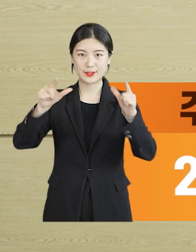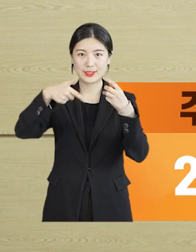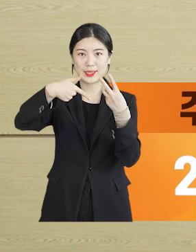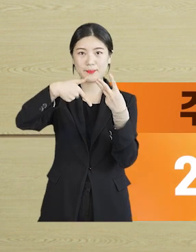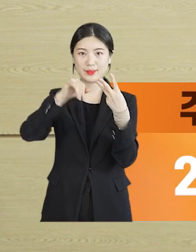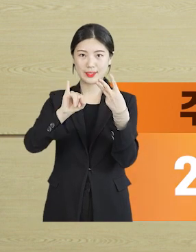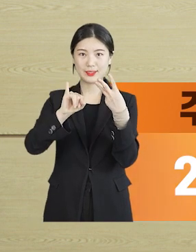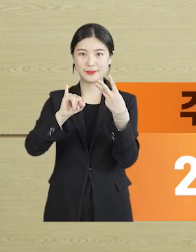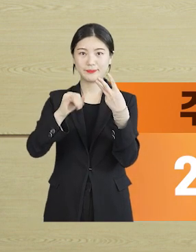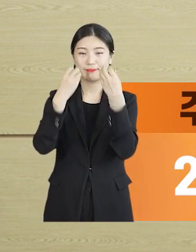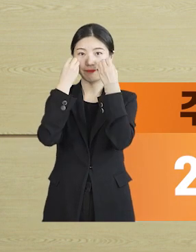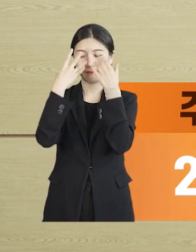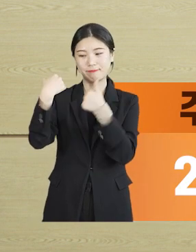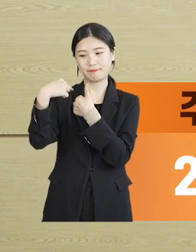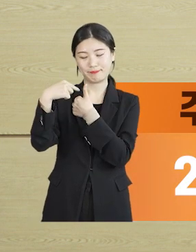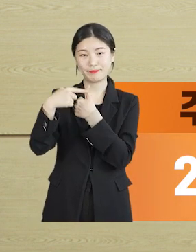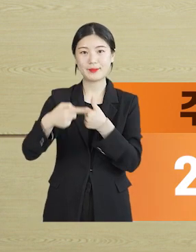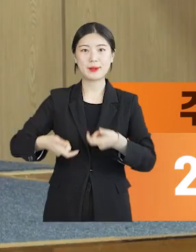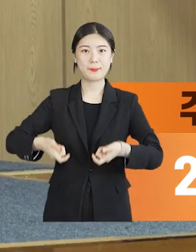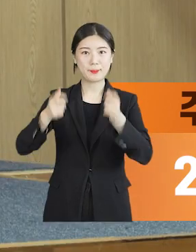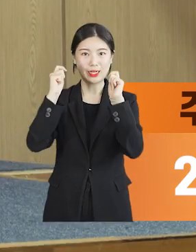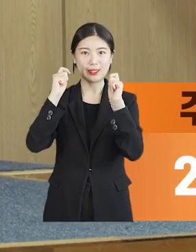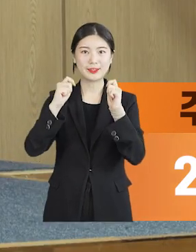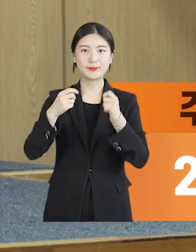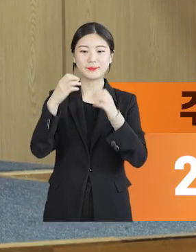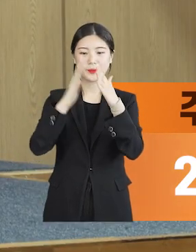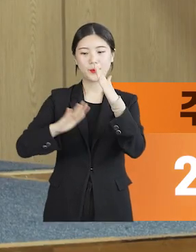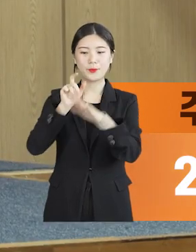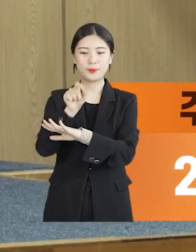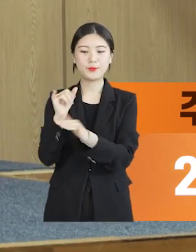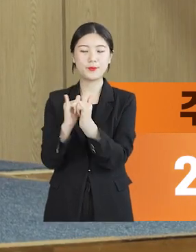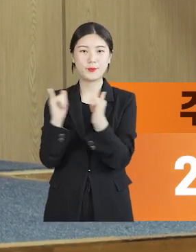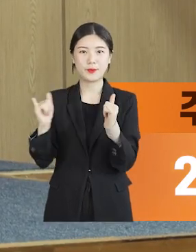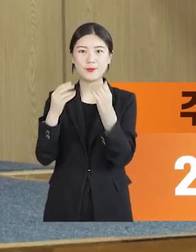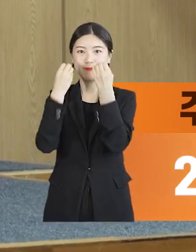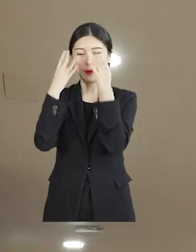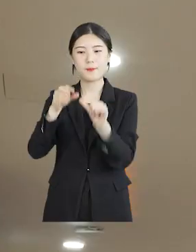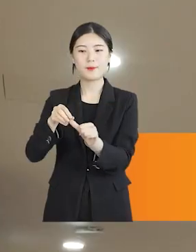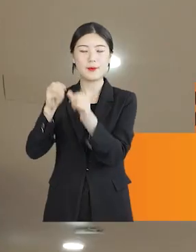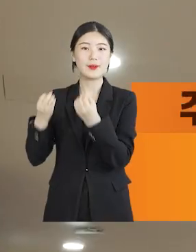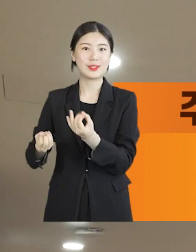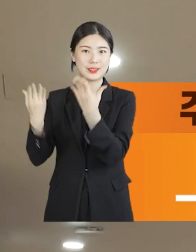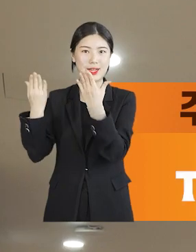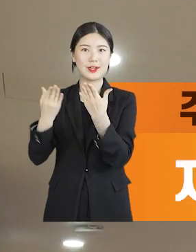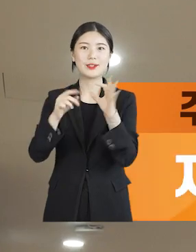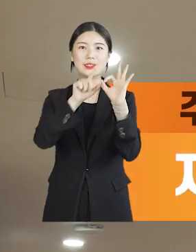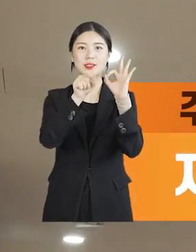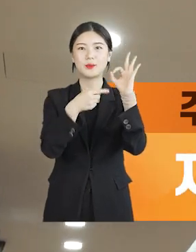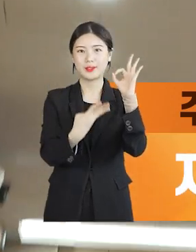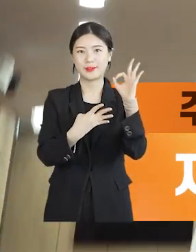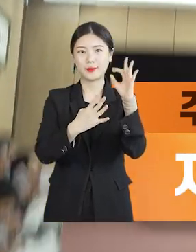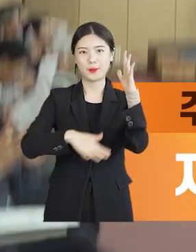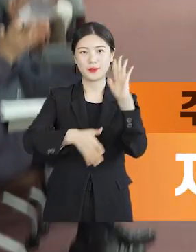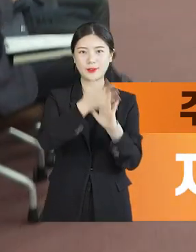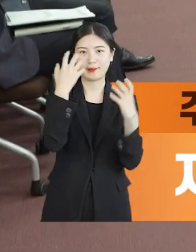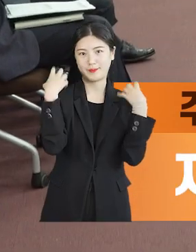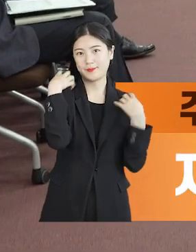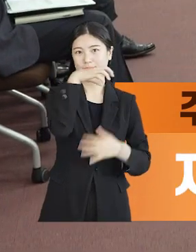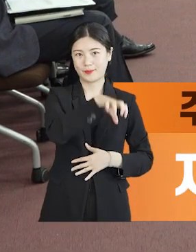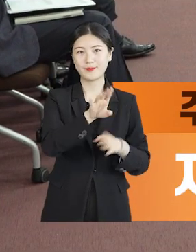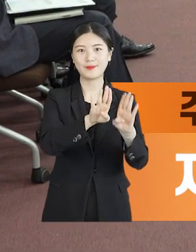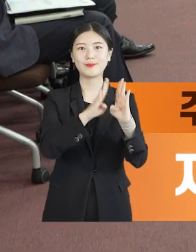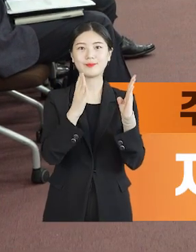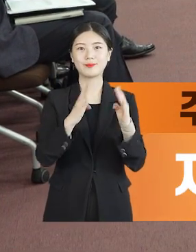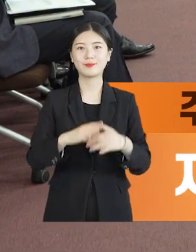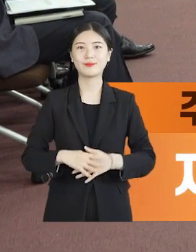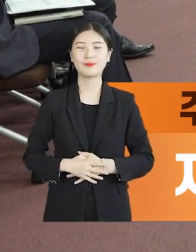2023년도 제3기 신규 교육을 수료한 신규 공무원의 임용식이 지난 4일 시청 대백제실에서